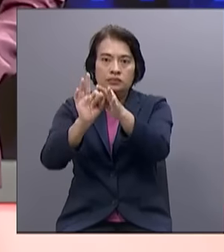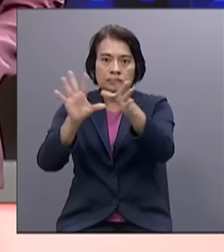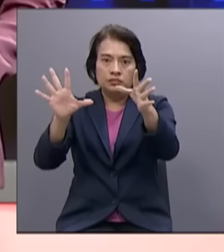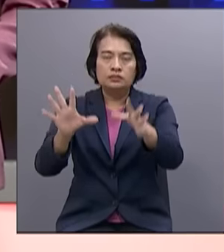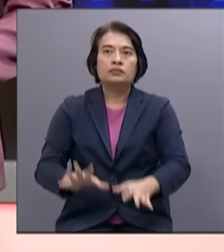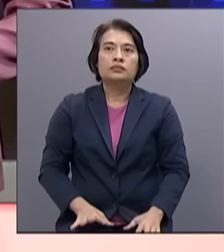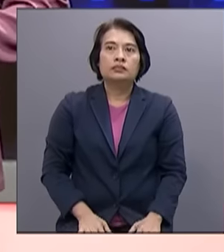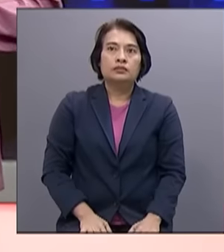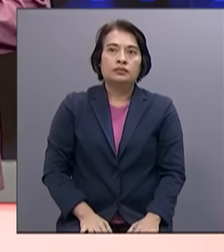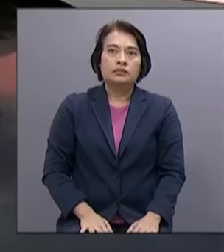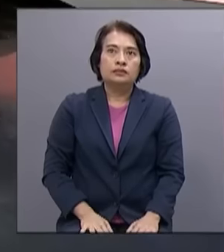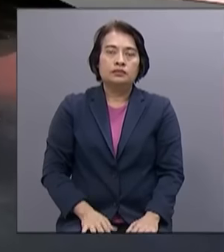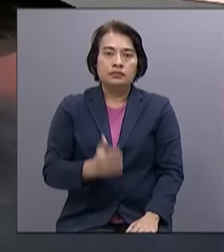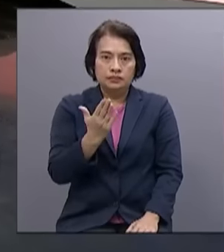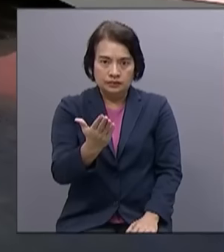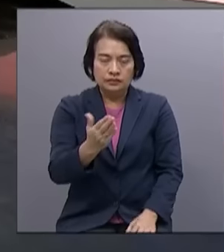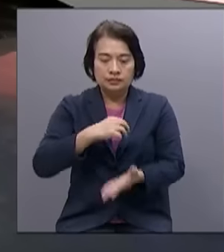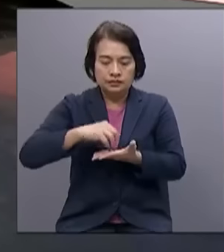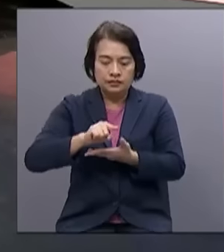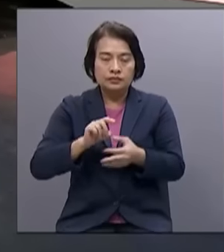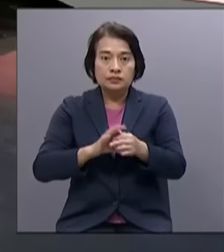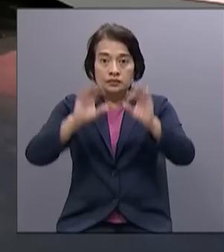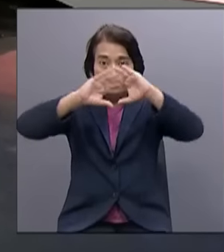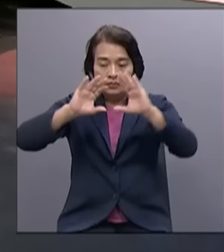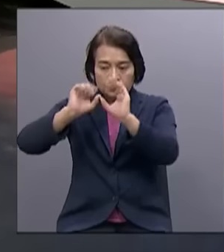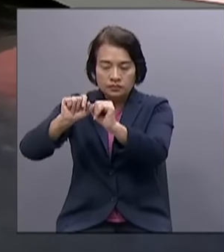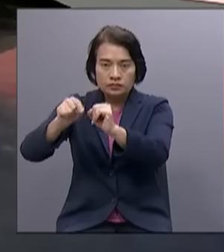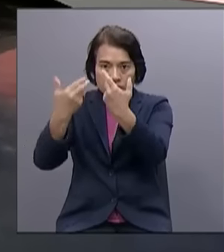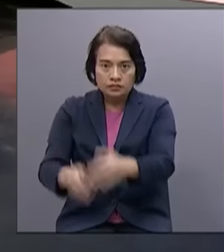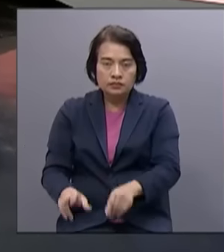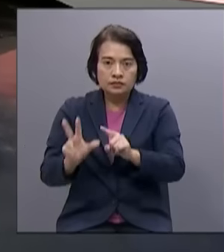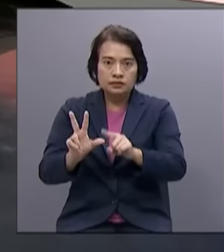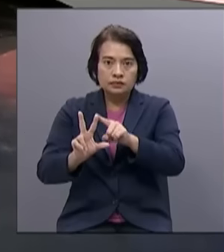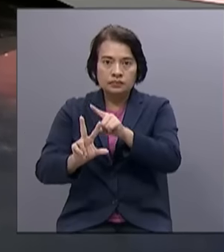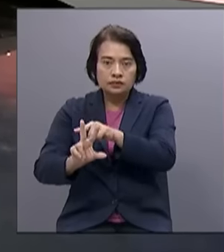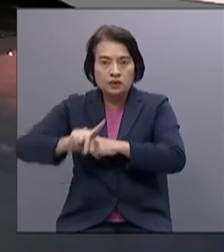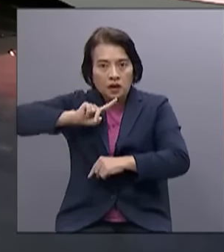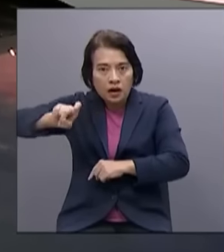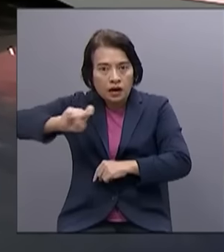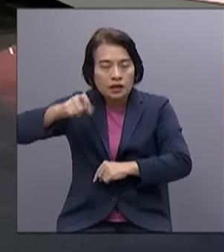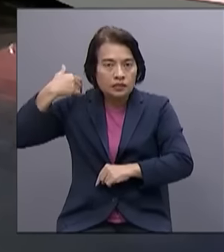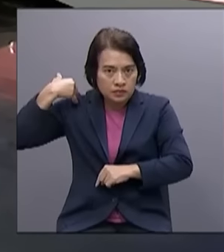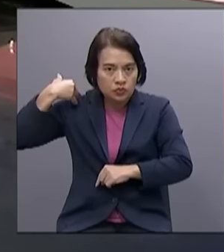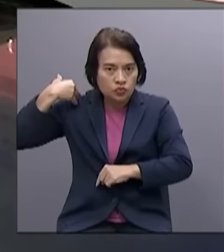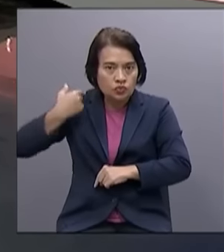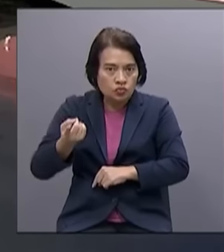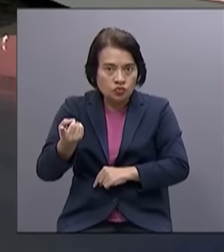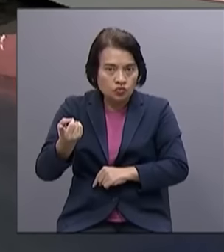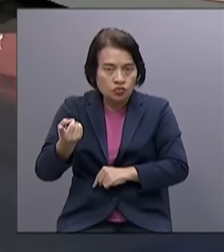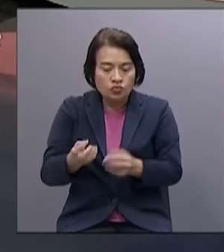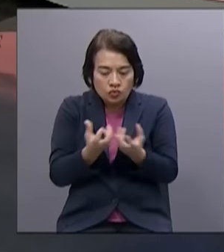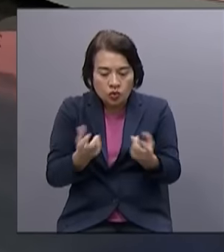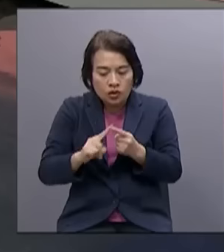จิรชาตาแม้ว่าทางการจับกุมตัวการหลักๆได้แล้วนะแต่การสอบสวนยังไม่หยุดเท่านี้นะคะเพราะเชื่อว่ามันยังมีทรัพย์สิน